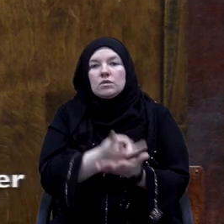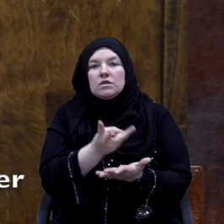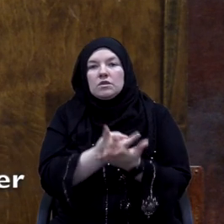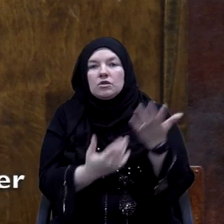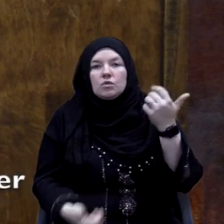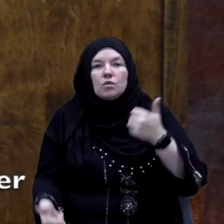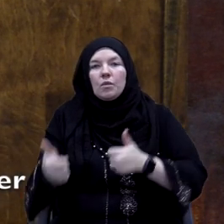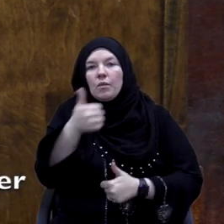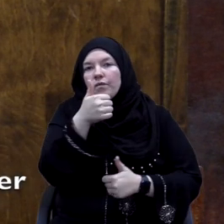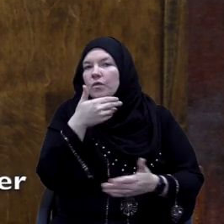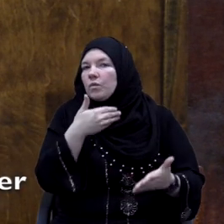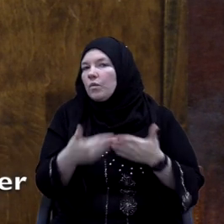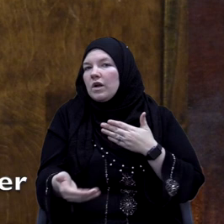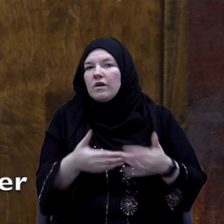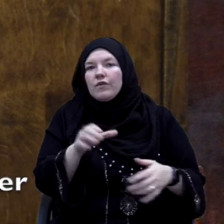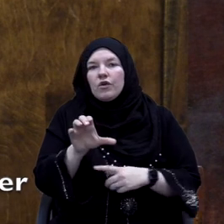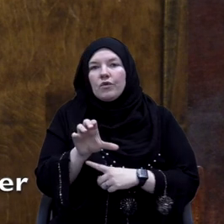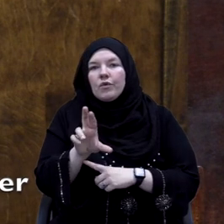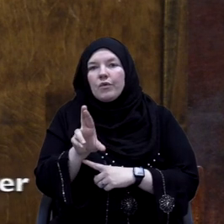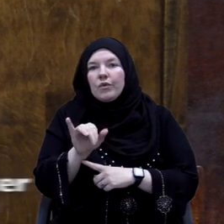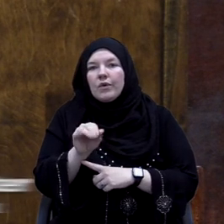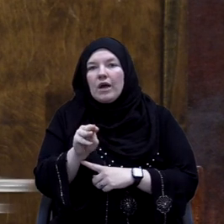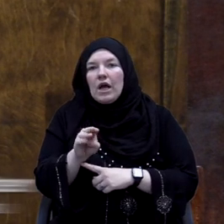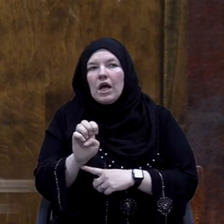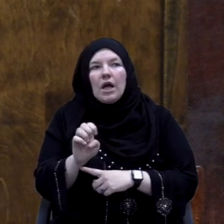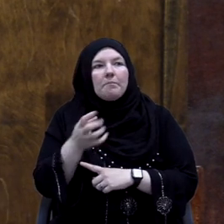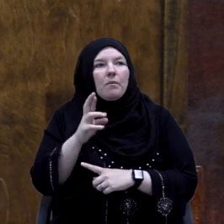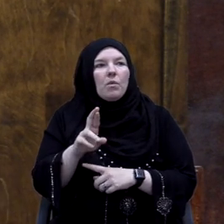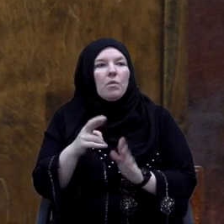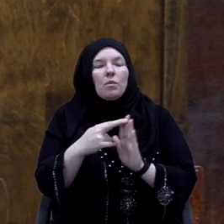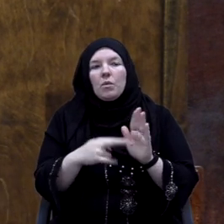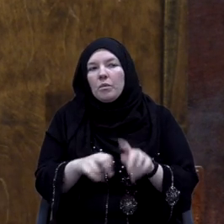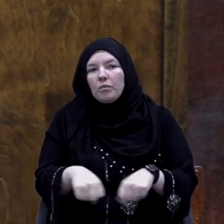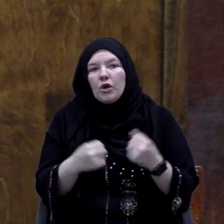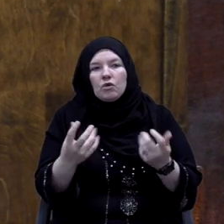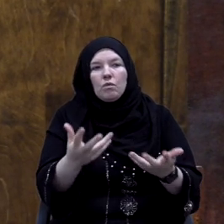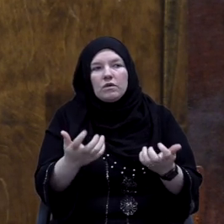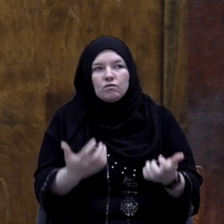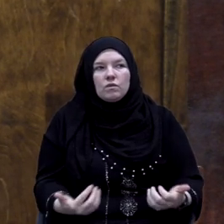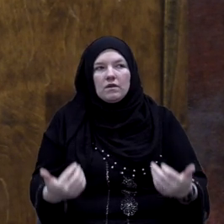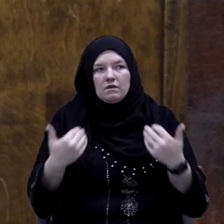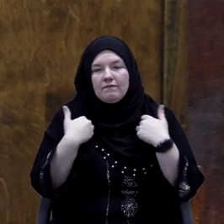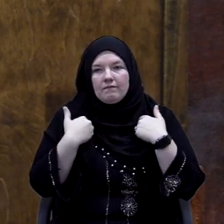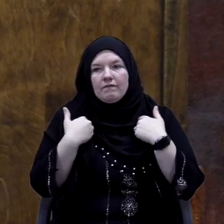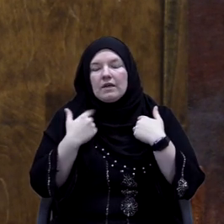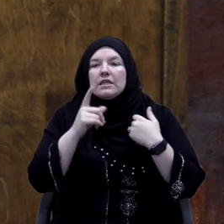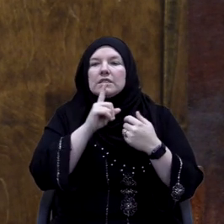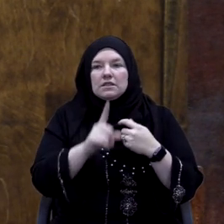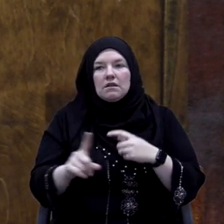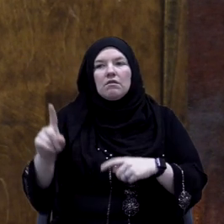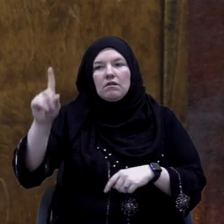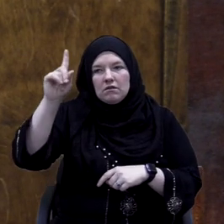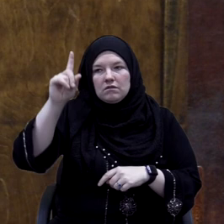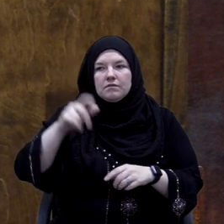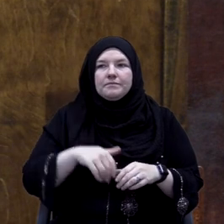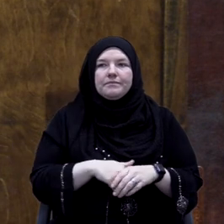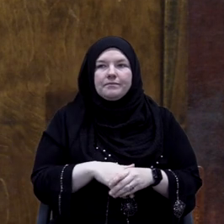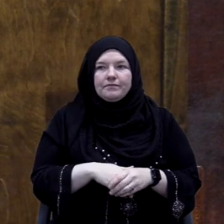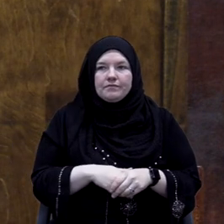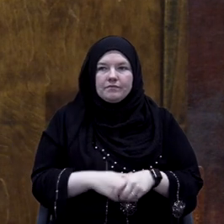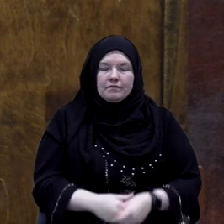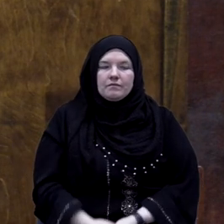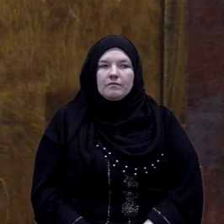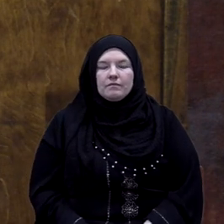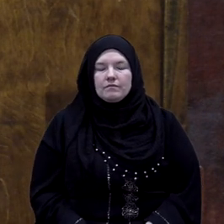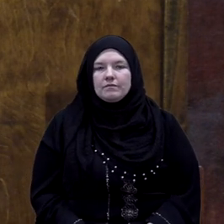over whatever crime or violation you want to have? It's Allah. إِلَّا